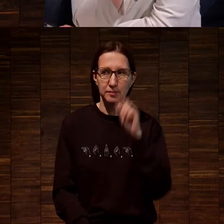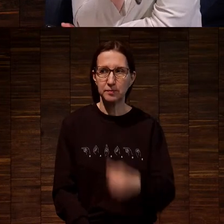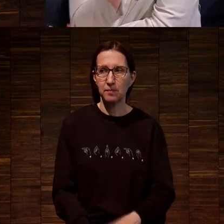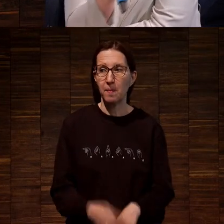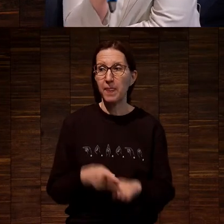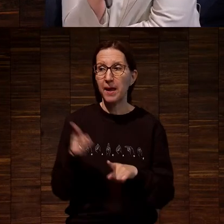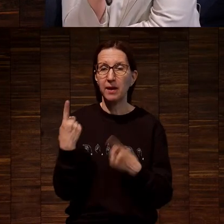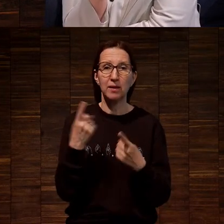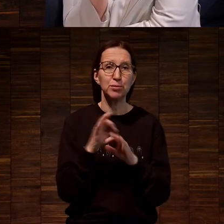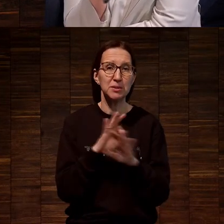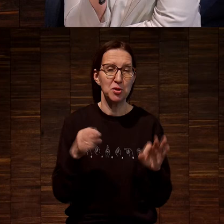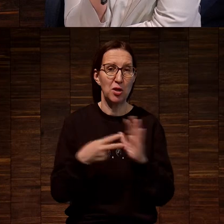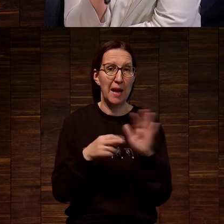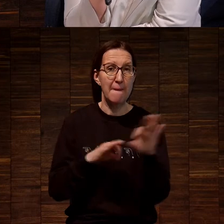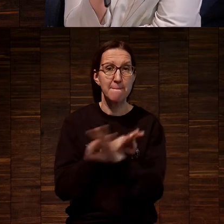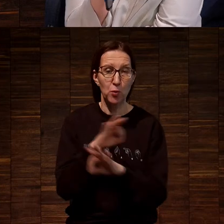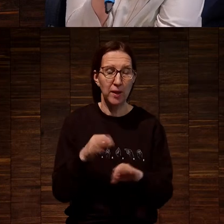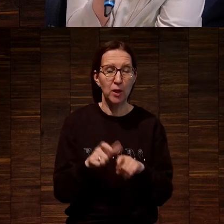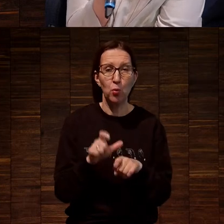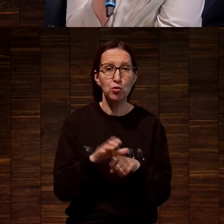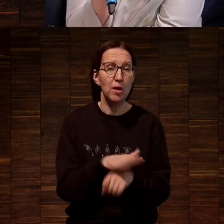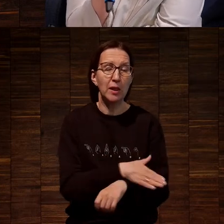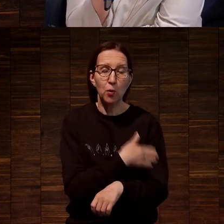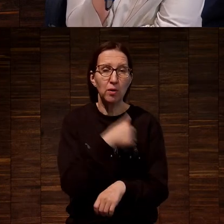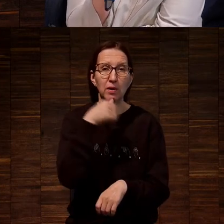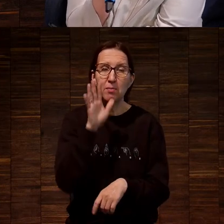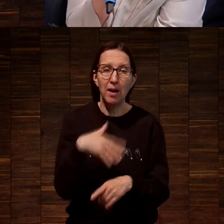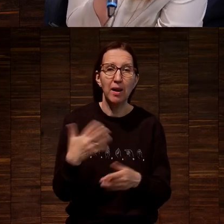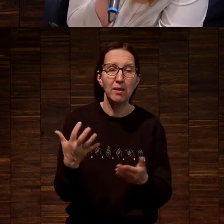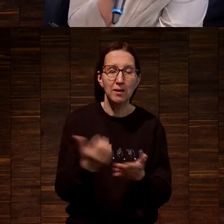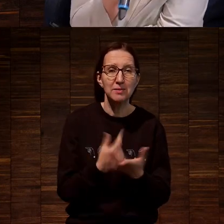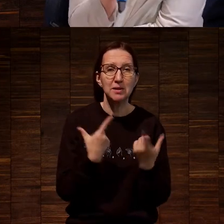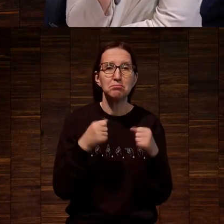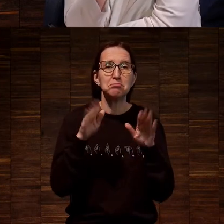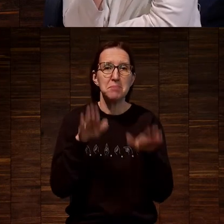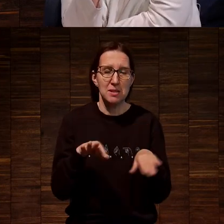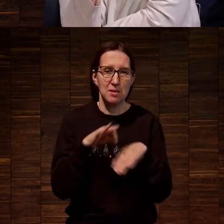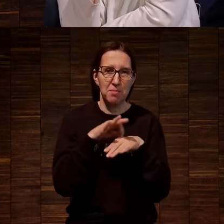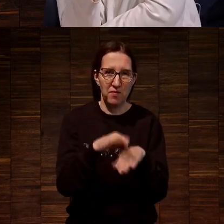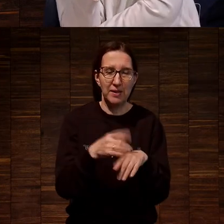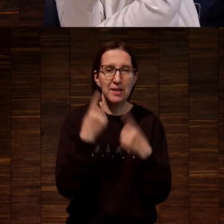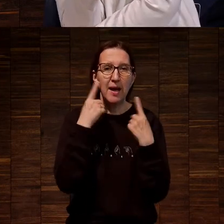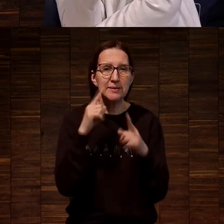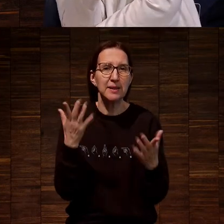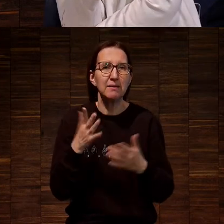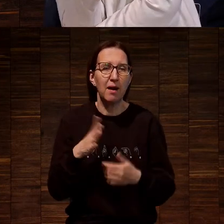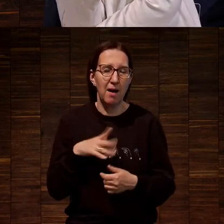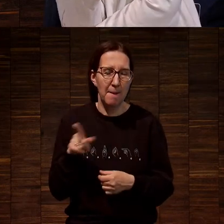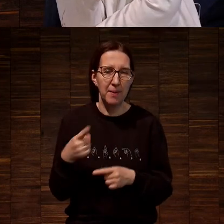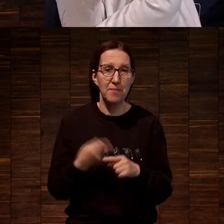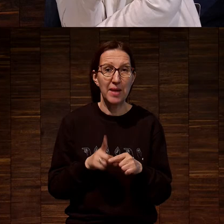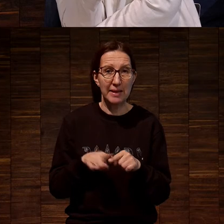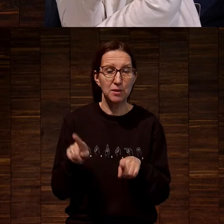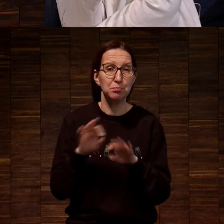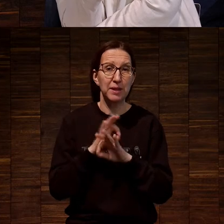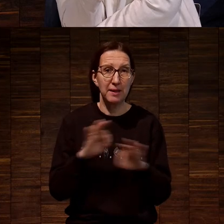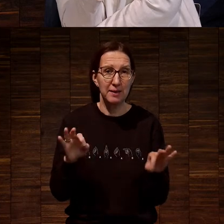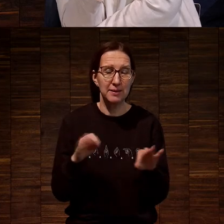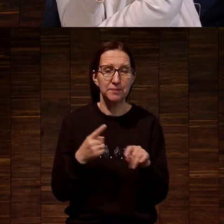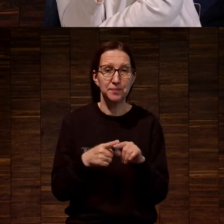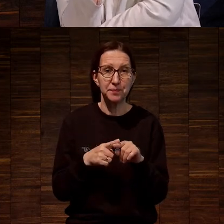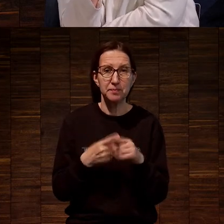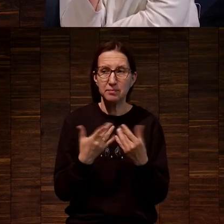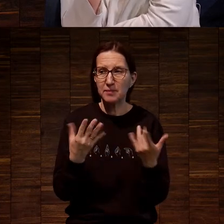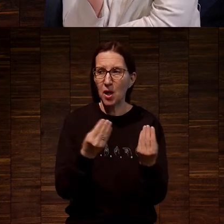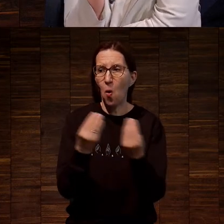Вот это один замечательный проект, который долго не мог найти своего пристанища. Идея была в том, что вот эти вот прекрасные